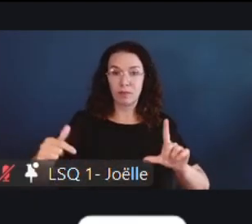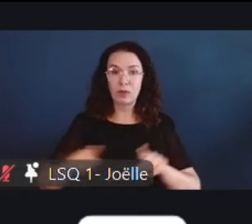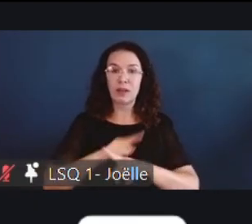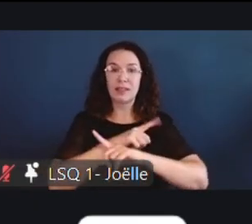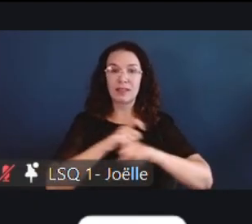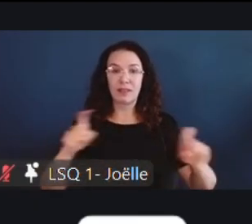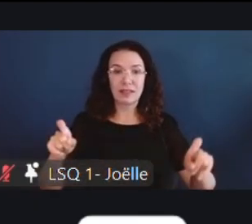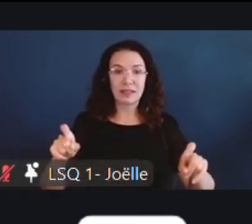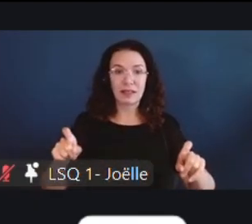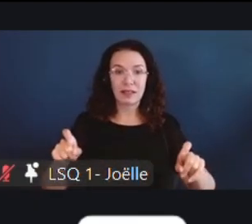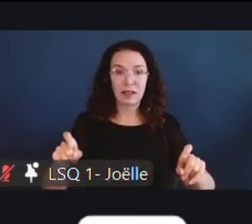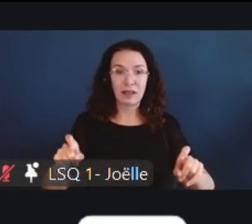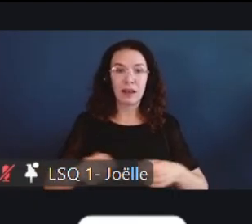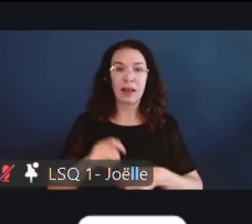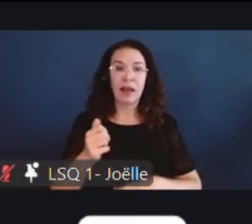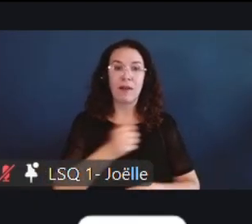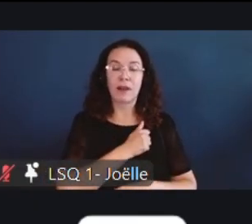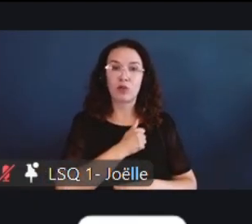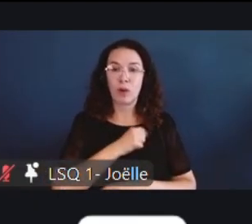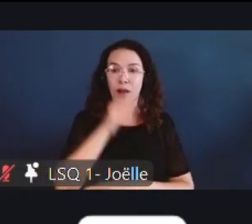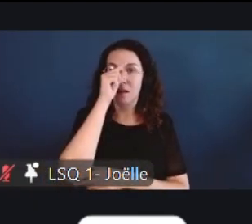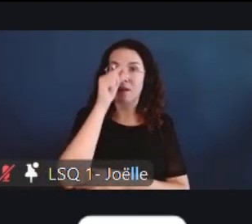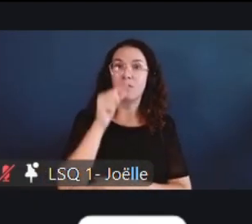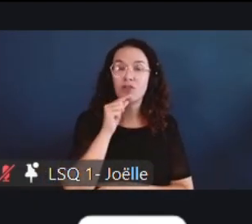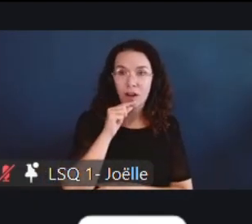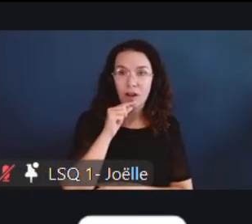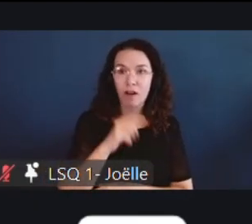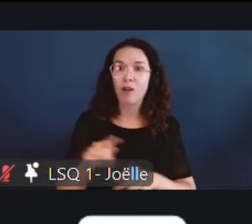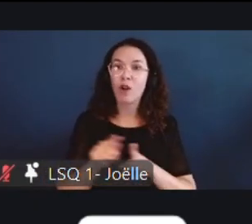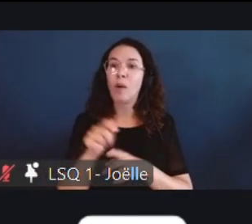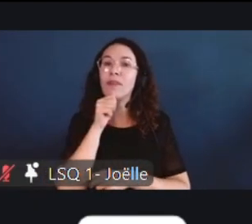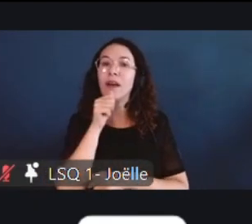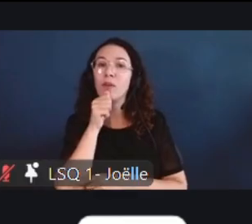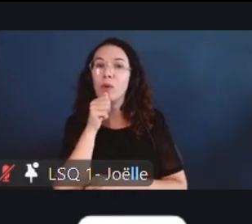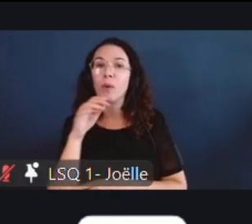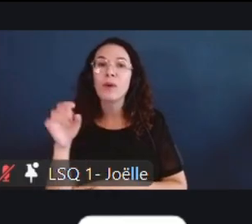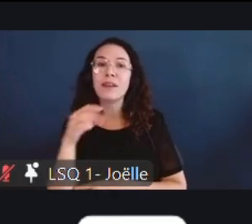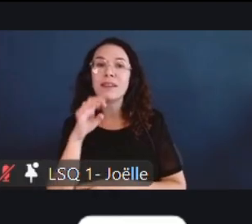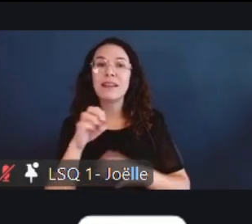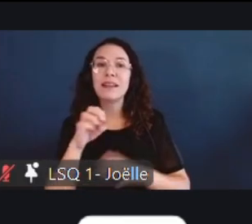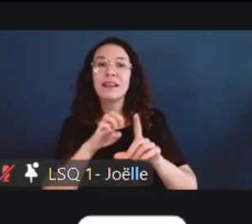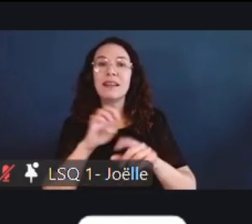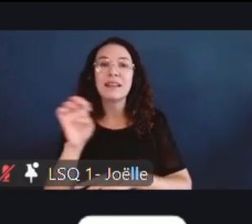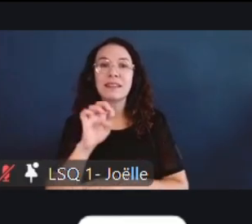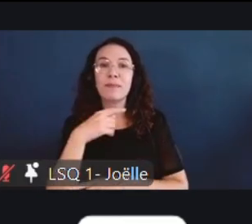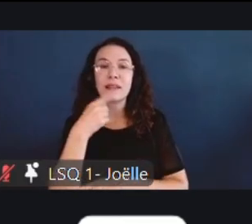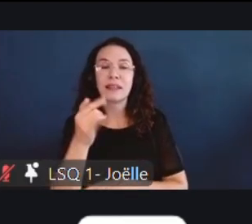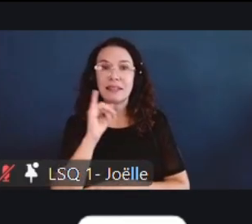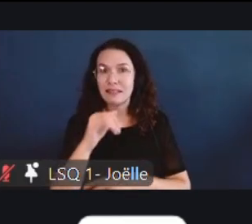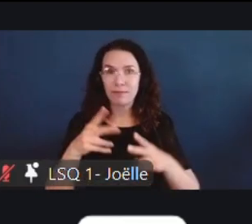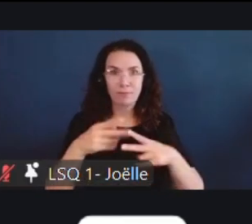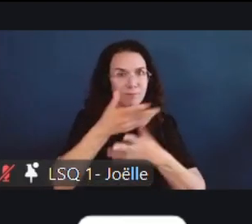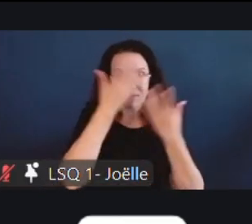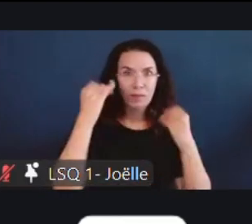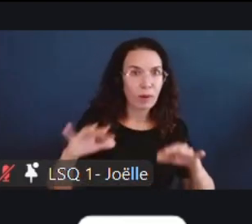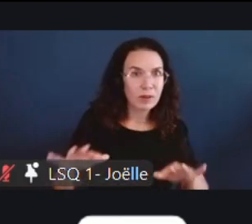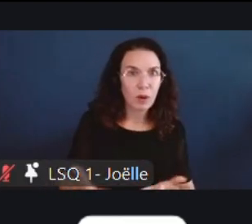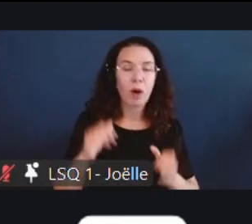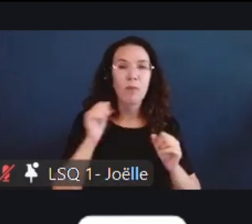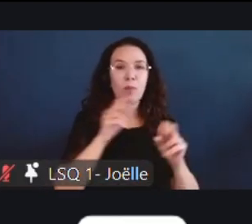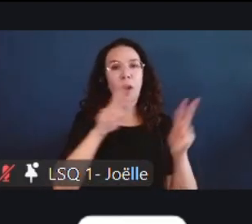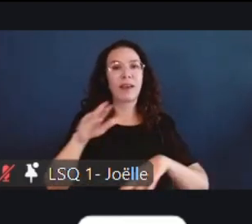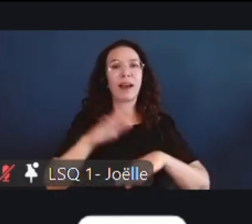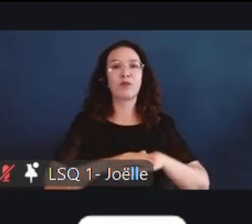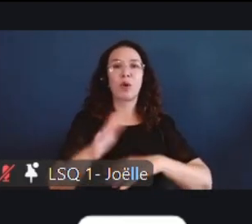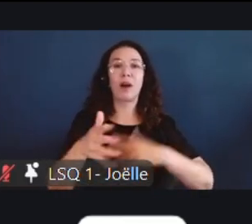de genre. Si vous ne connaissez pas encore ces termes, comme Elisabeth l'a mentionné, vous pouvez regarder l'atelier Les bases pour comprendre la diversité affective, sexuelle et